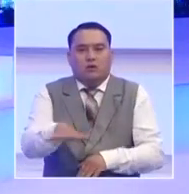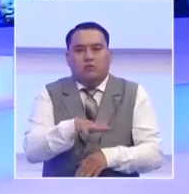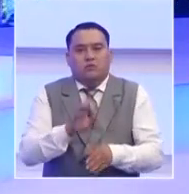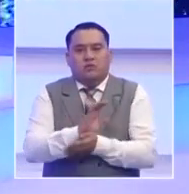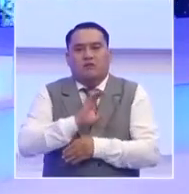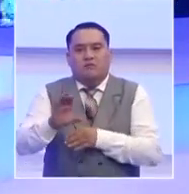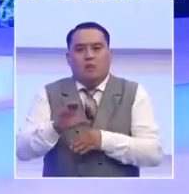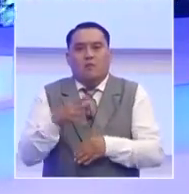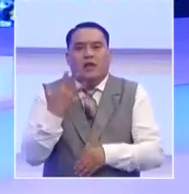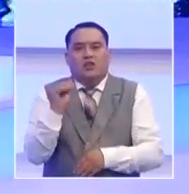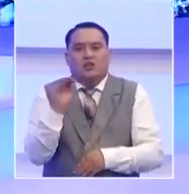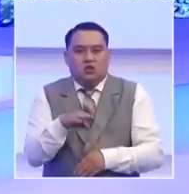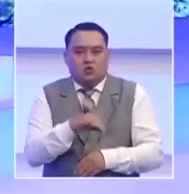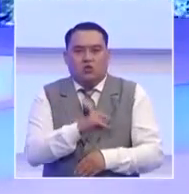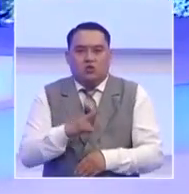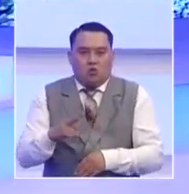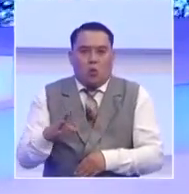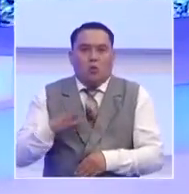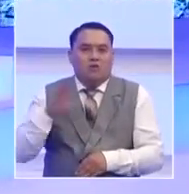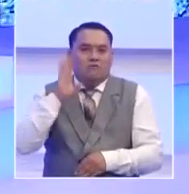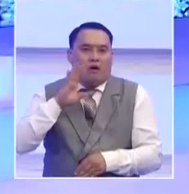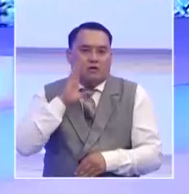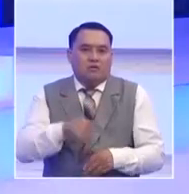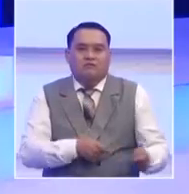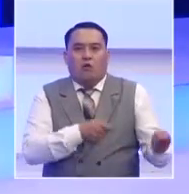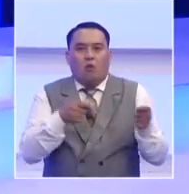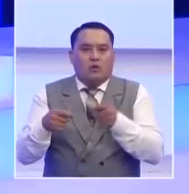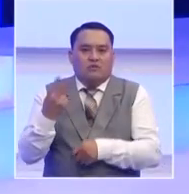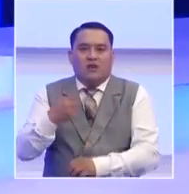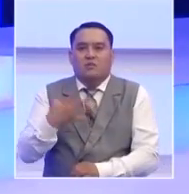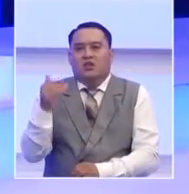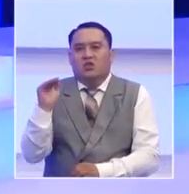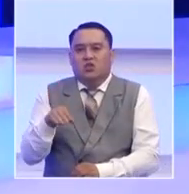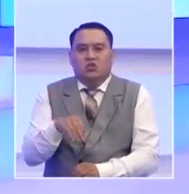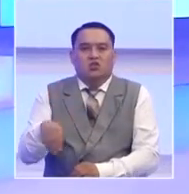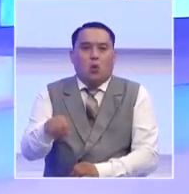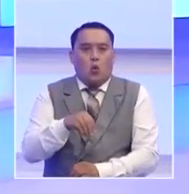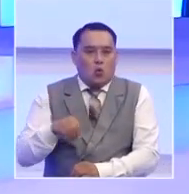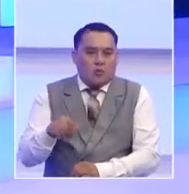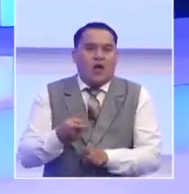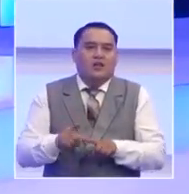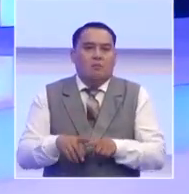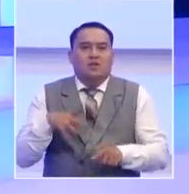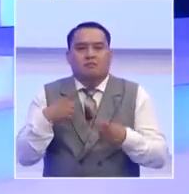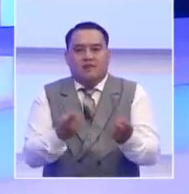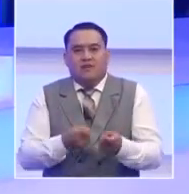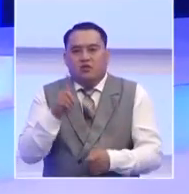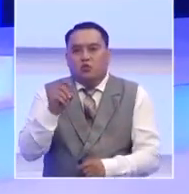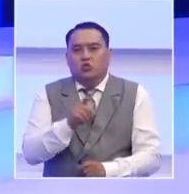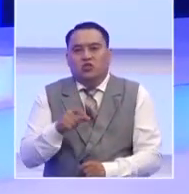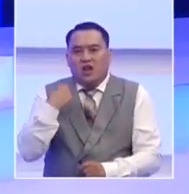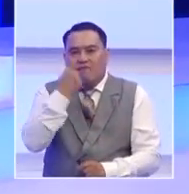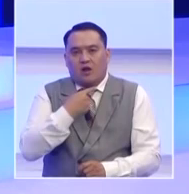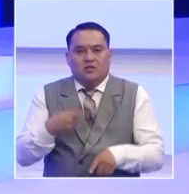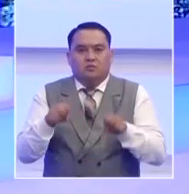сброшено 5500 кубометров воды и завезено свыше 25000 кубометров грунта. Были привлечены 100 человек